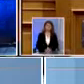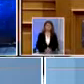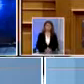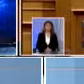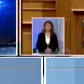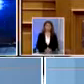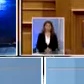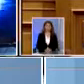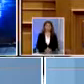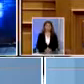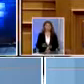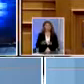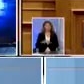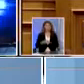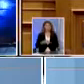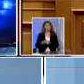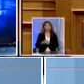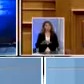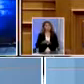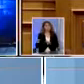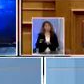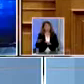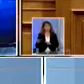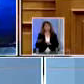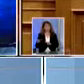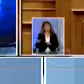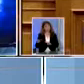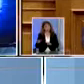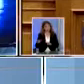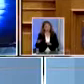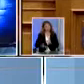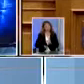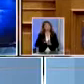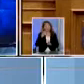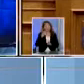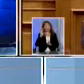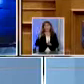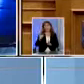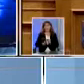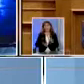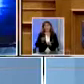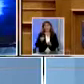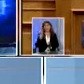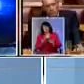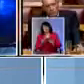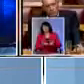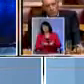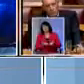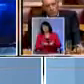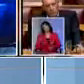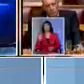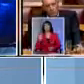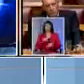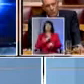το περιμένατε από τον κύριο Σκανδαλίδη, φαντάζομαι. Νομίζω ότι από τον κύριο Σκανδαλίδη γενικά. Δεν ήμουνα στην αίθουσα. Ήμουνα στο δωμάτιό μου και έβλεπα τηλεόραση.